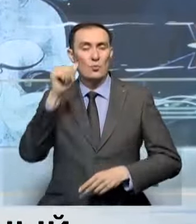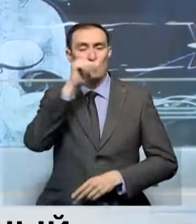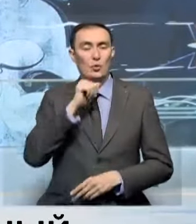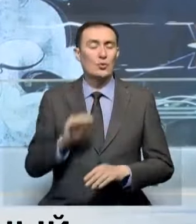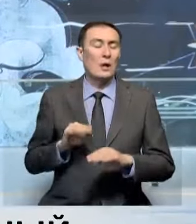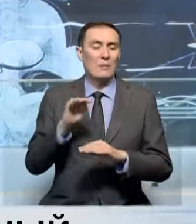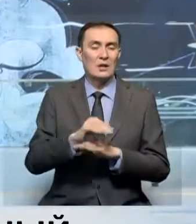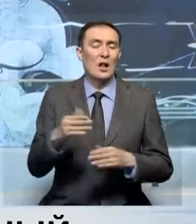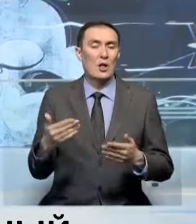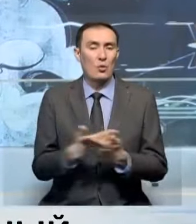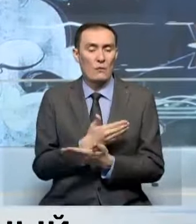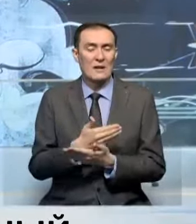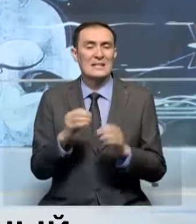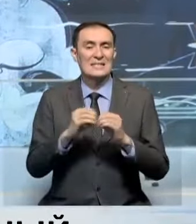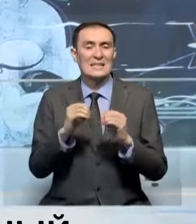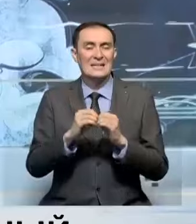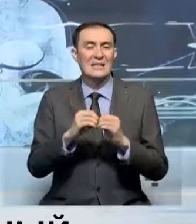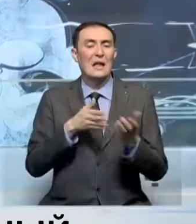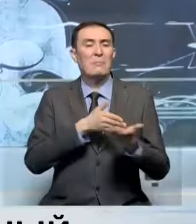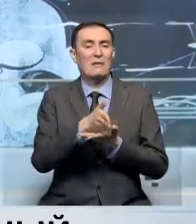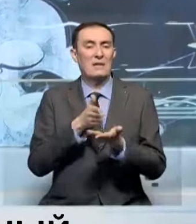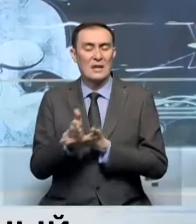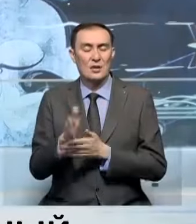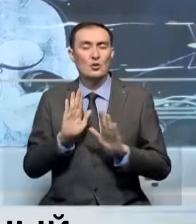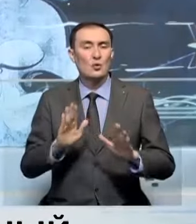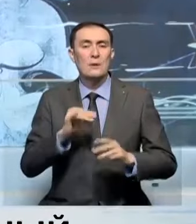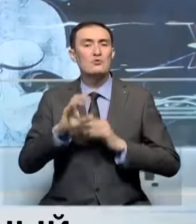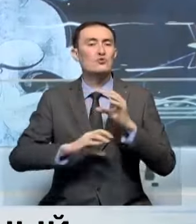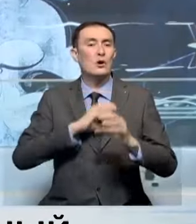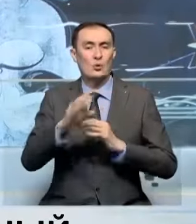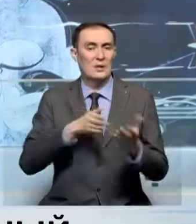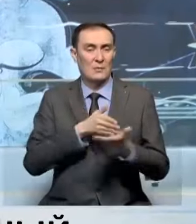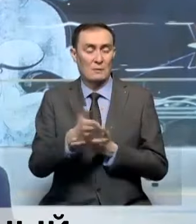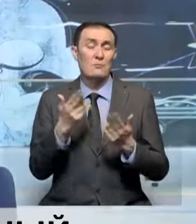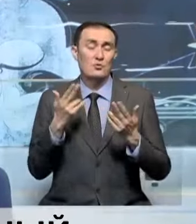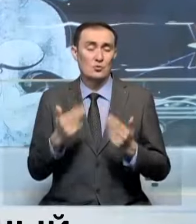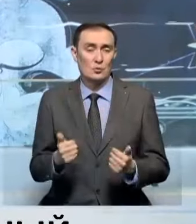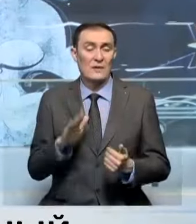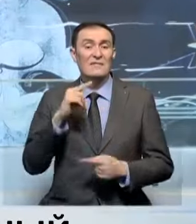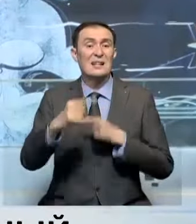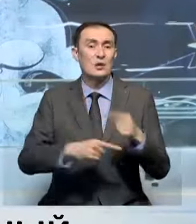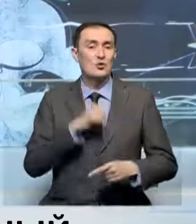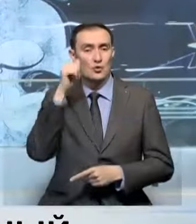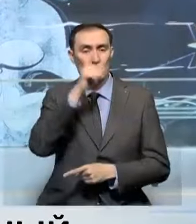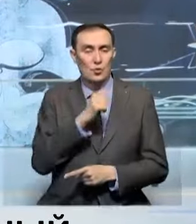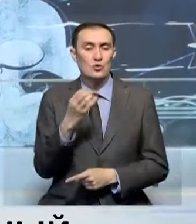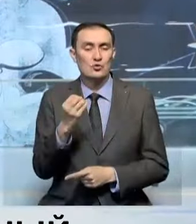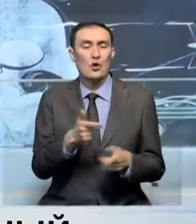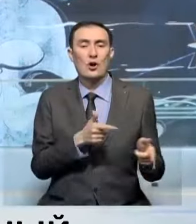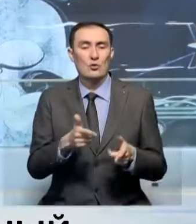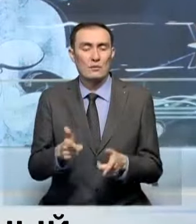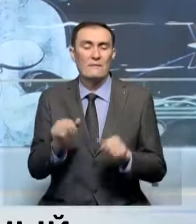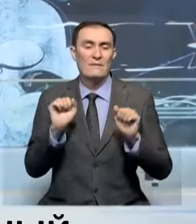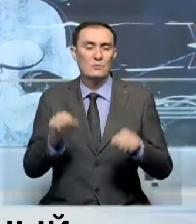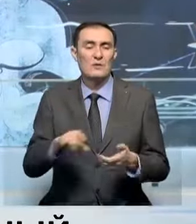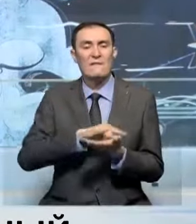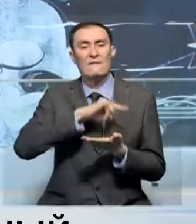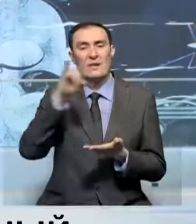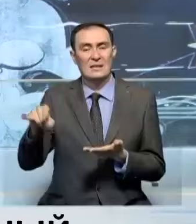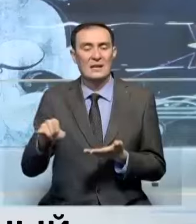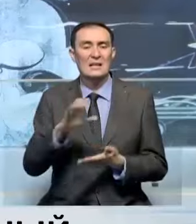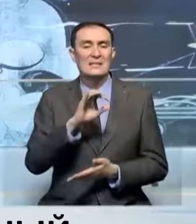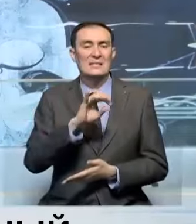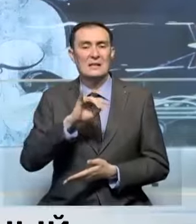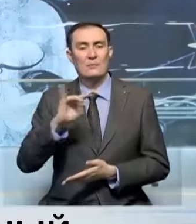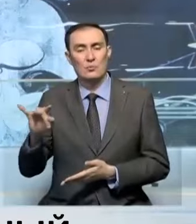дополнительно новых 10 маршрутов включается Это только международные безусловно следующий год прорабатываем возможность вылета это